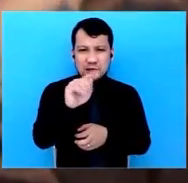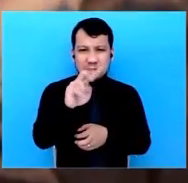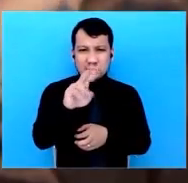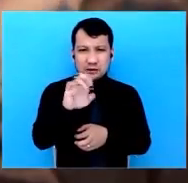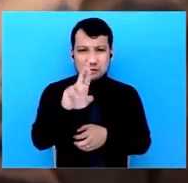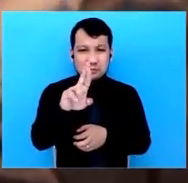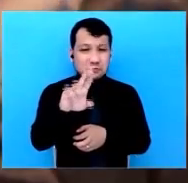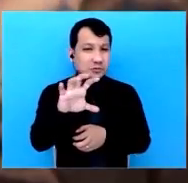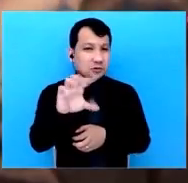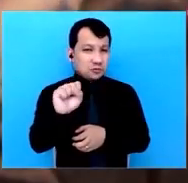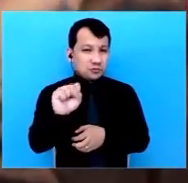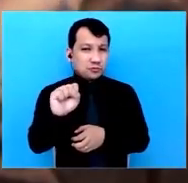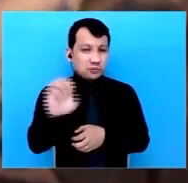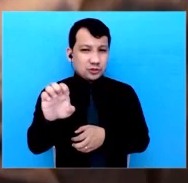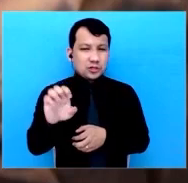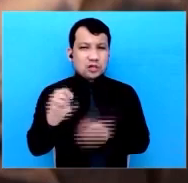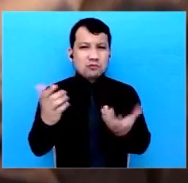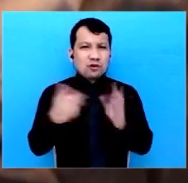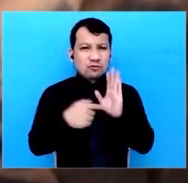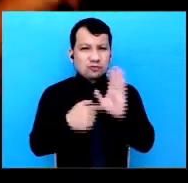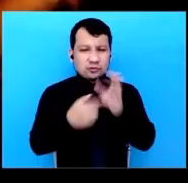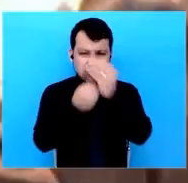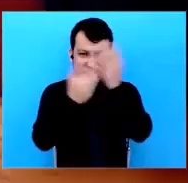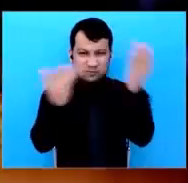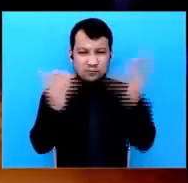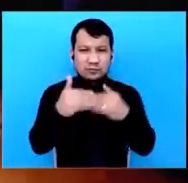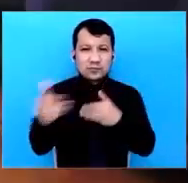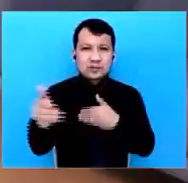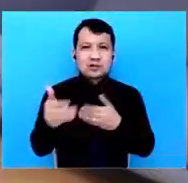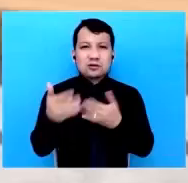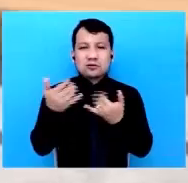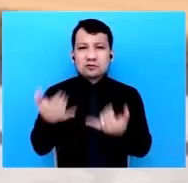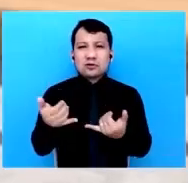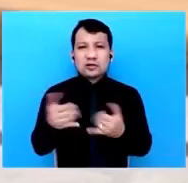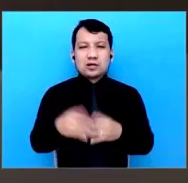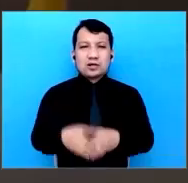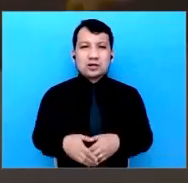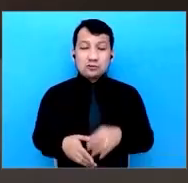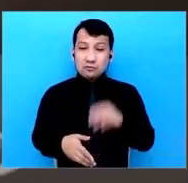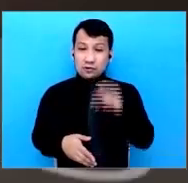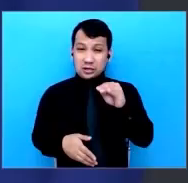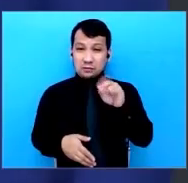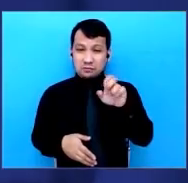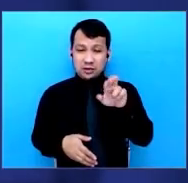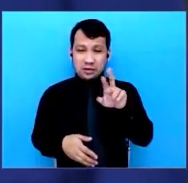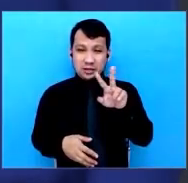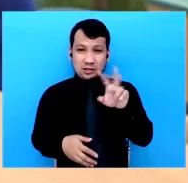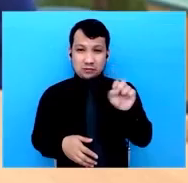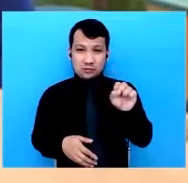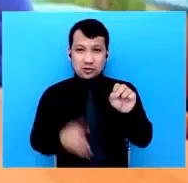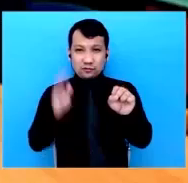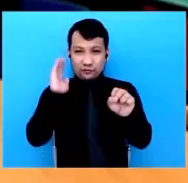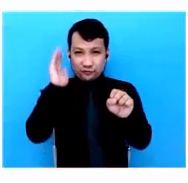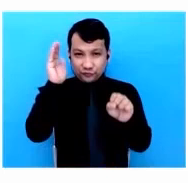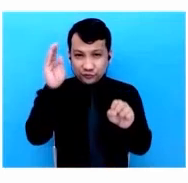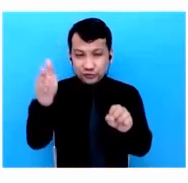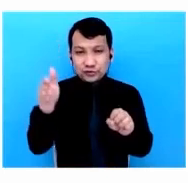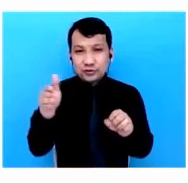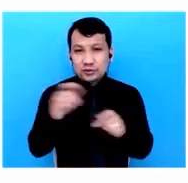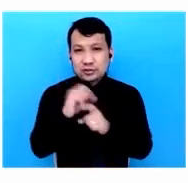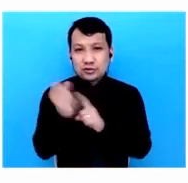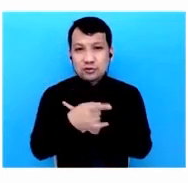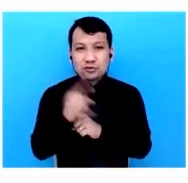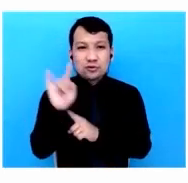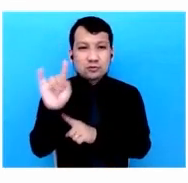all about is delivering the sense of presence. Itong metaverse daw ang the future of social media, ang